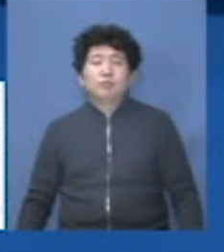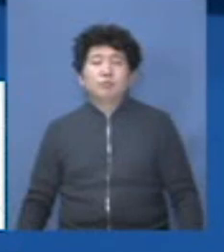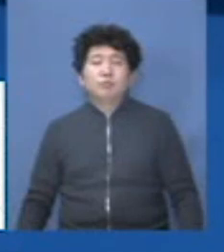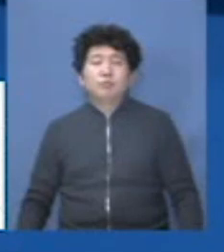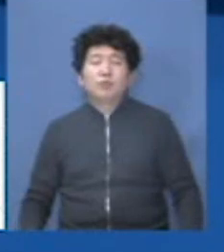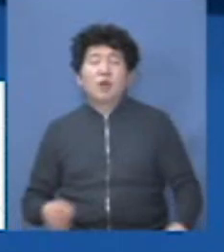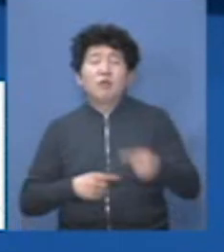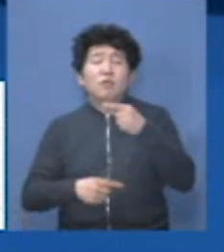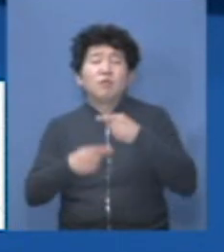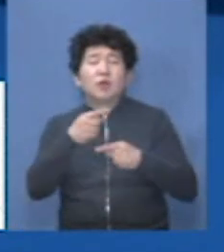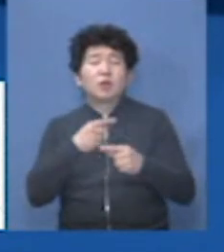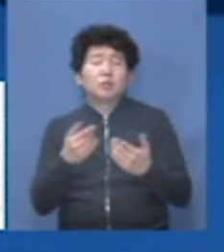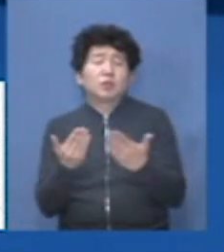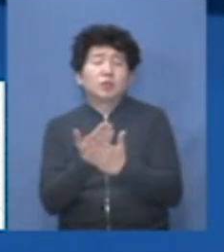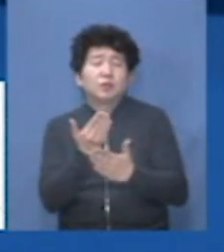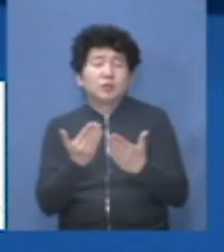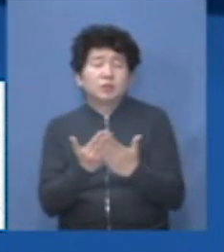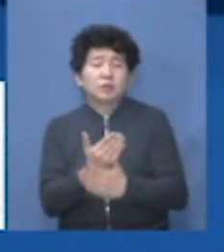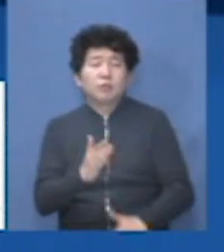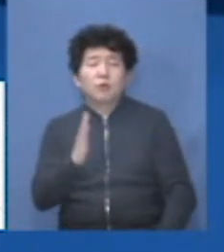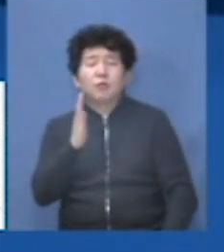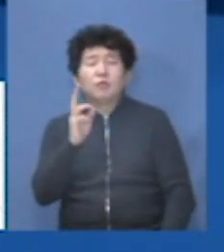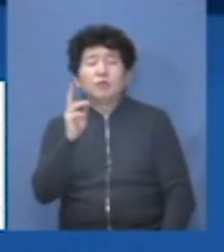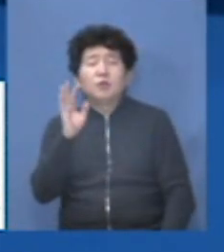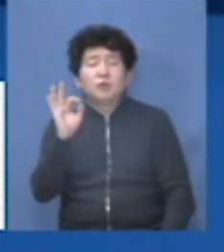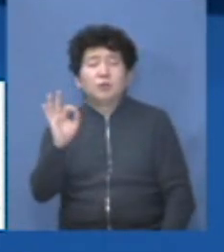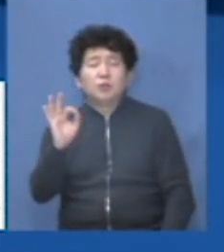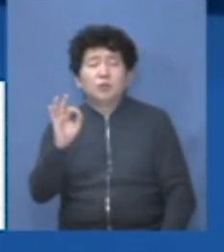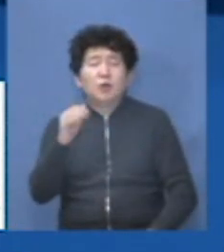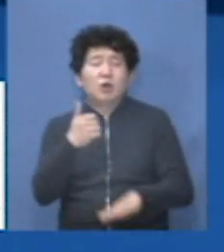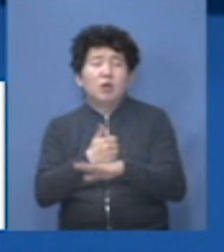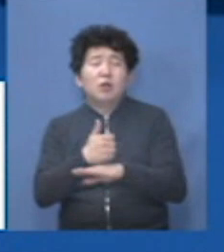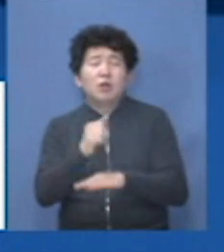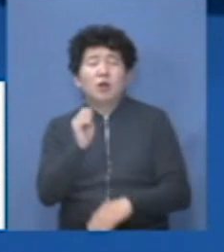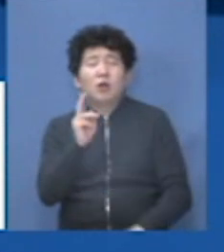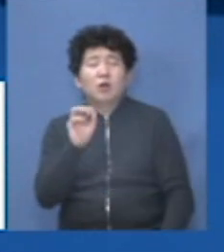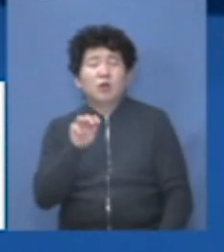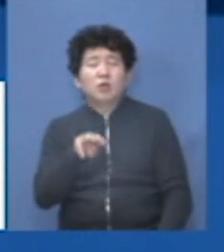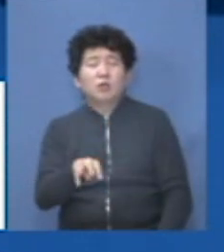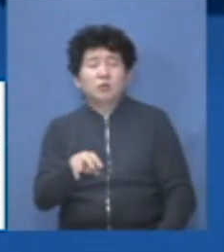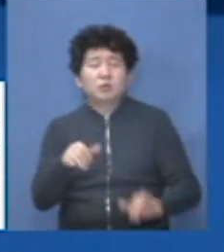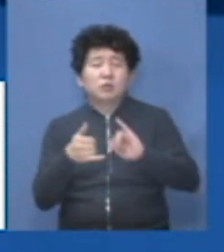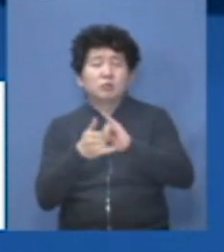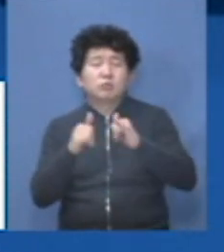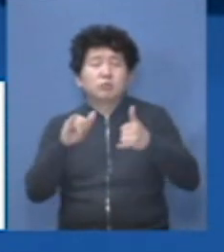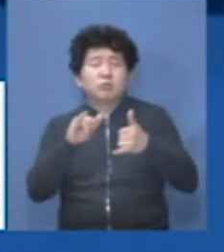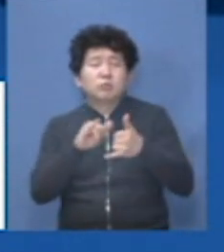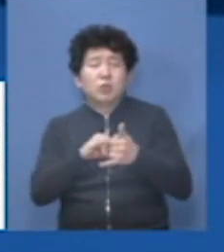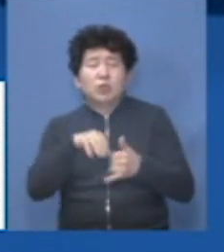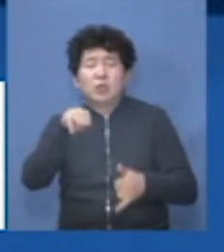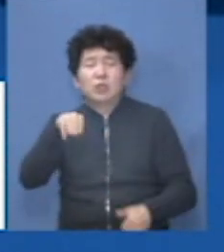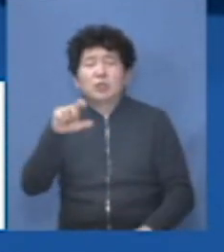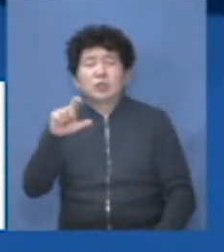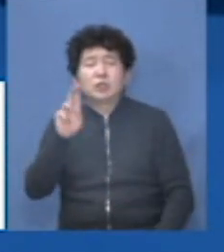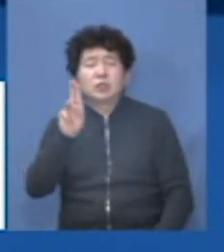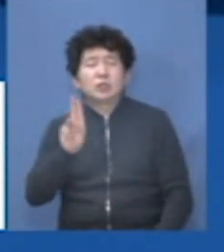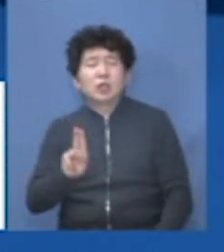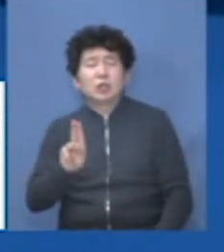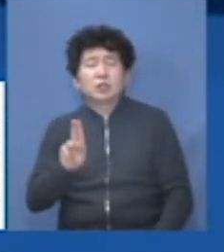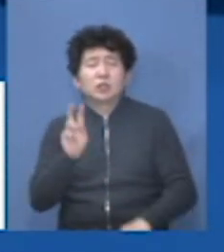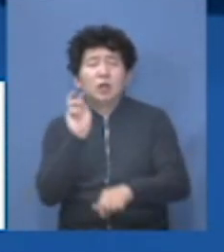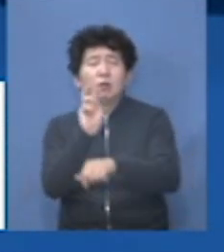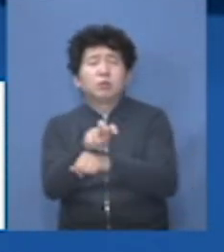Аймақ жаңалықтарына ойыссақ. Шығыс Қазақстан облысының әкімі Ермек Көшербаев Өскемен жылу жүйелері ұйымына барды. Аймақ